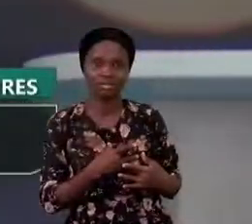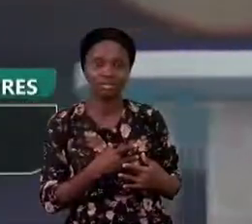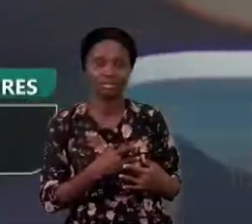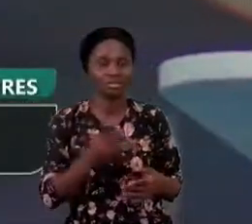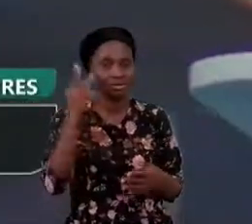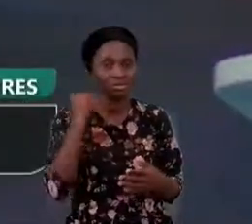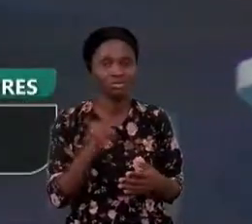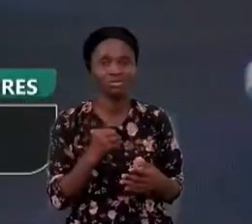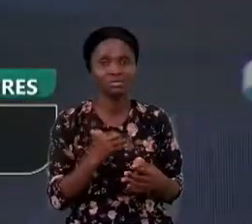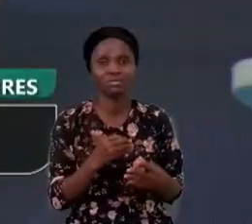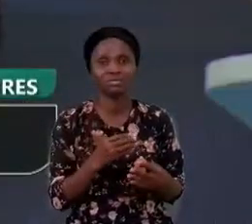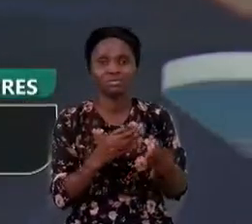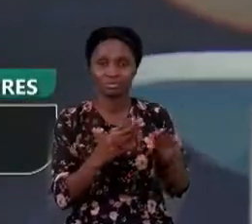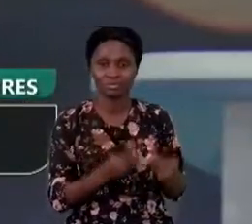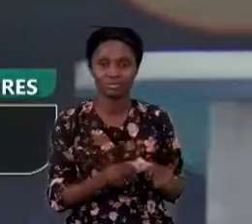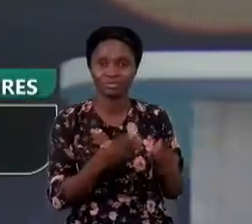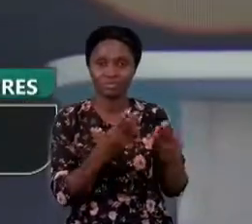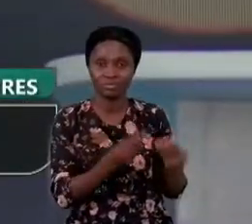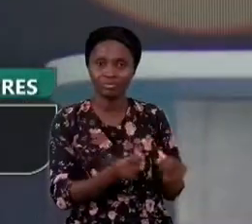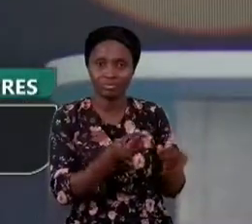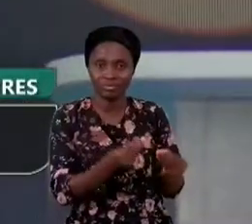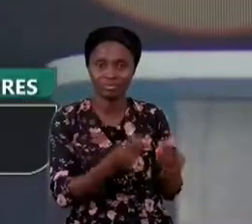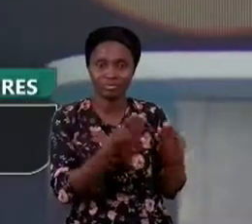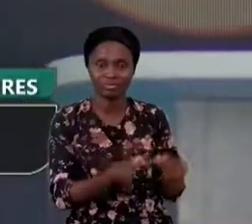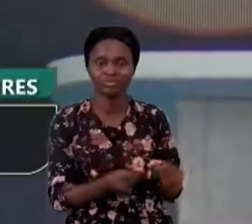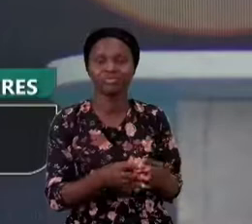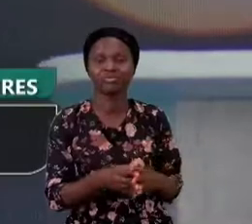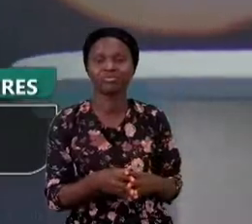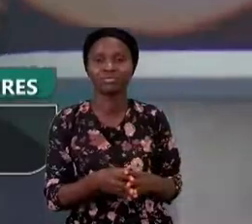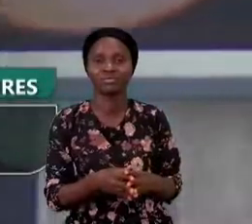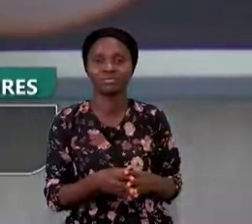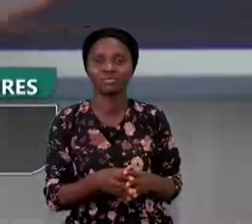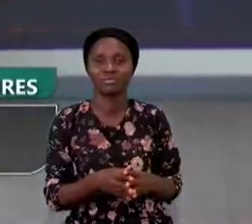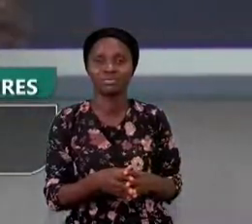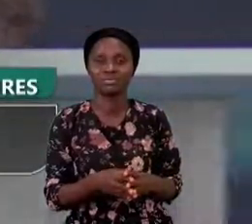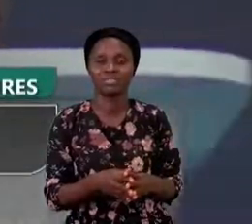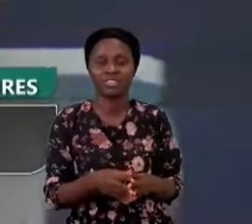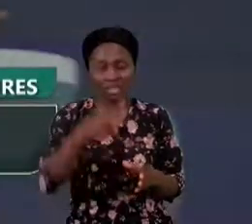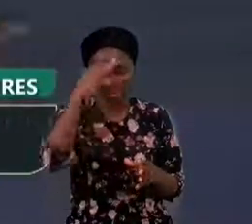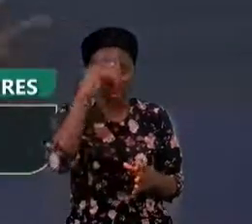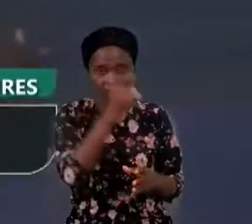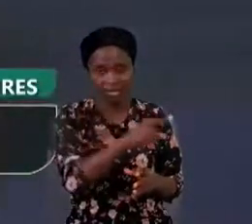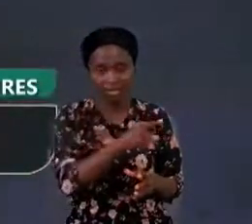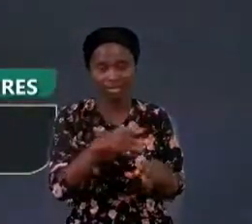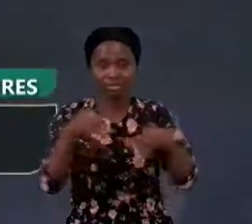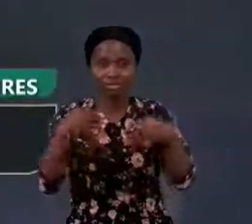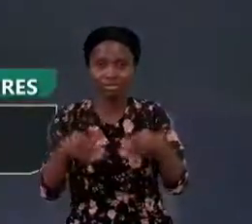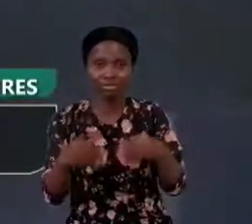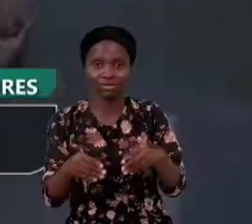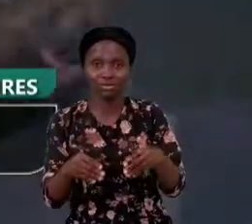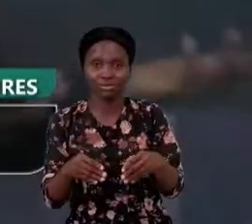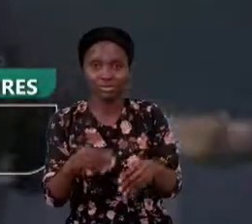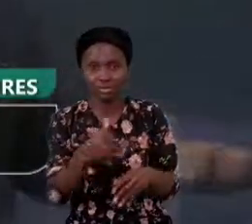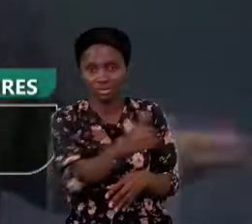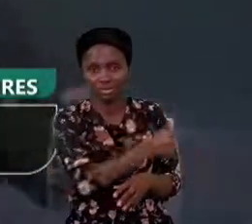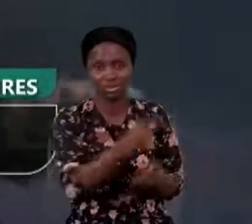doucement. Mais il s'est vendu à Jézabel, à Achab. Parce qu'il s'était